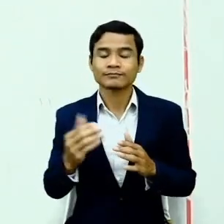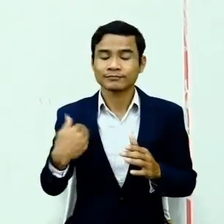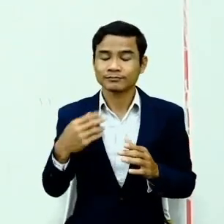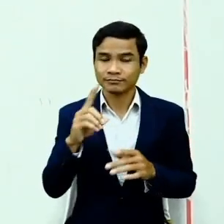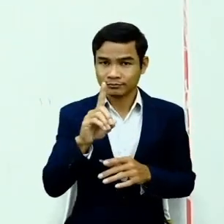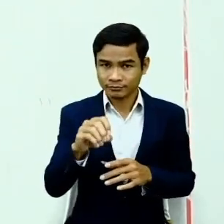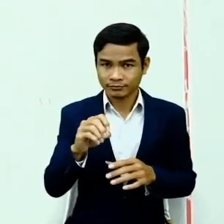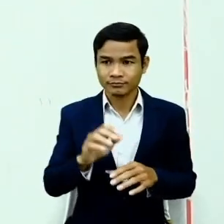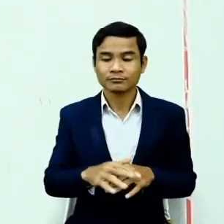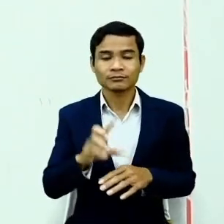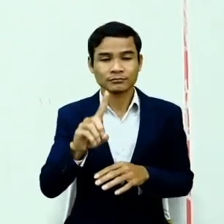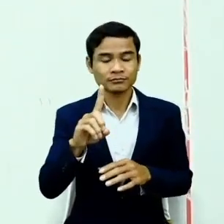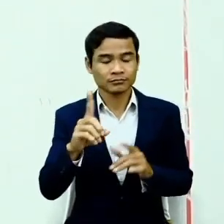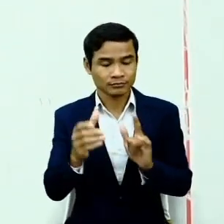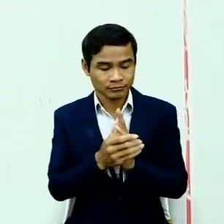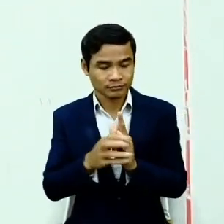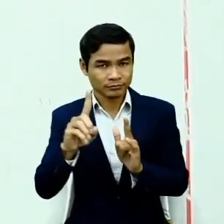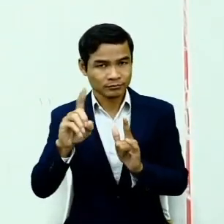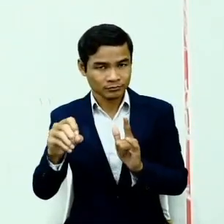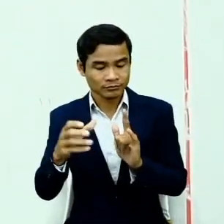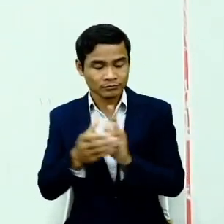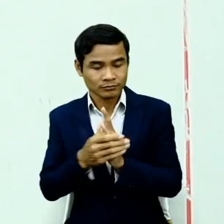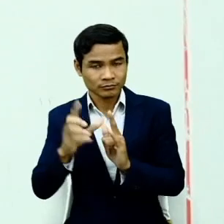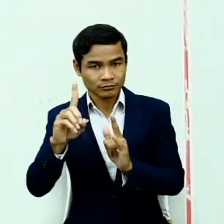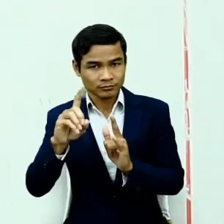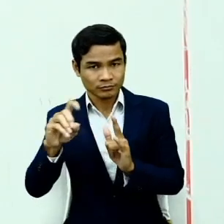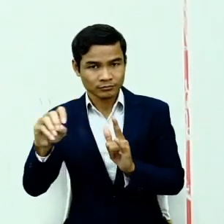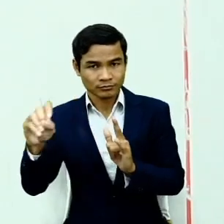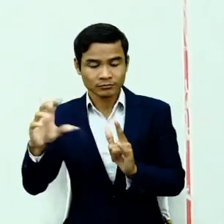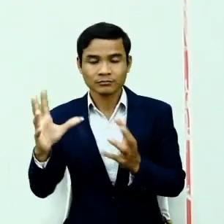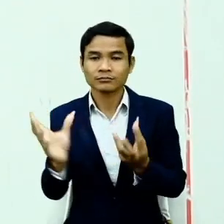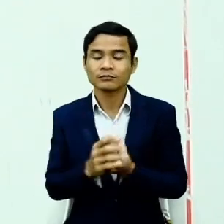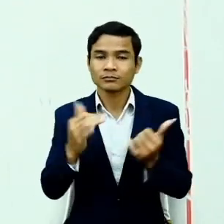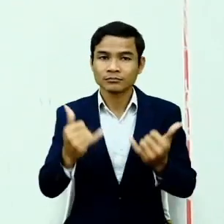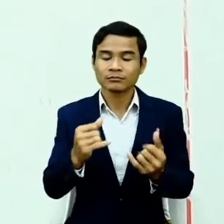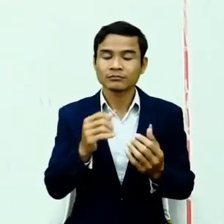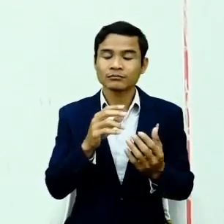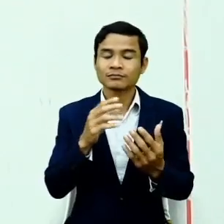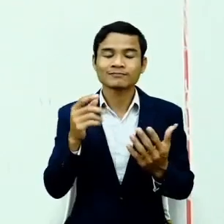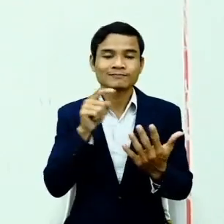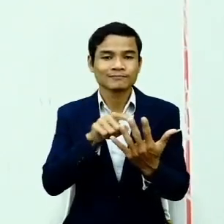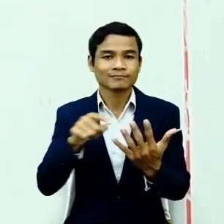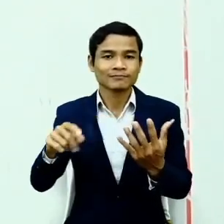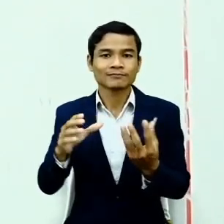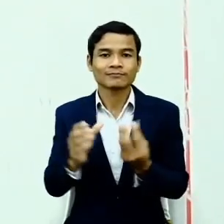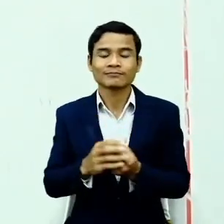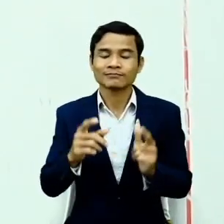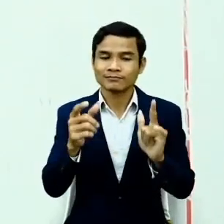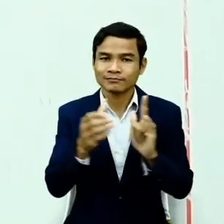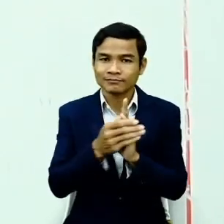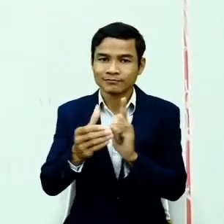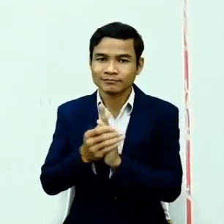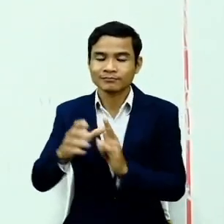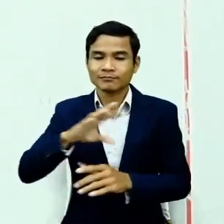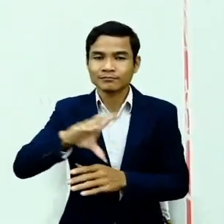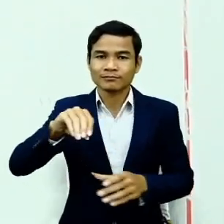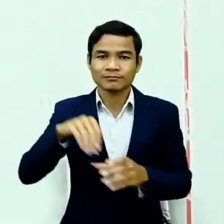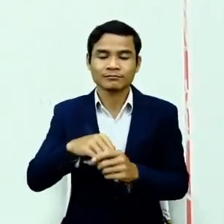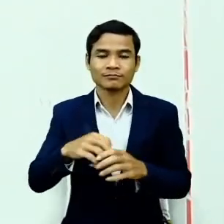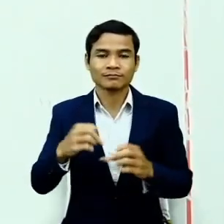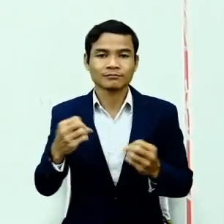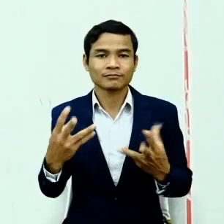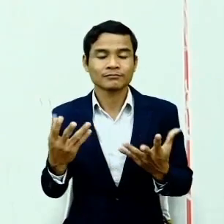đọc. Mình đọc bị bạch này đọc. Mình bạch này đọc đọc tặng ọc. Chân là lấy con chô rung rộp chùm mùi nè. Cứu ta ta tặng ọc thì mình chùm nốn phần màn. Nè con